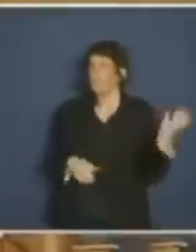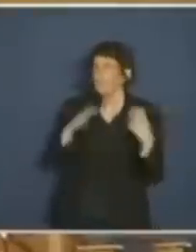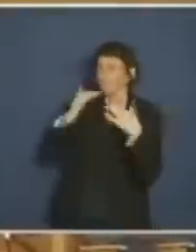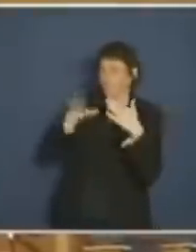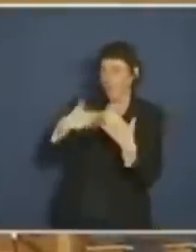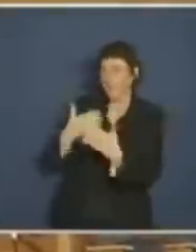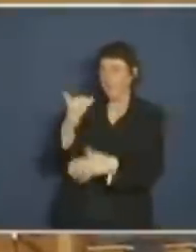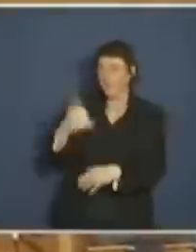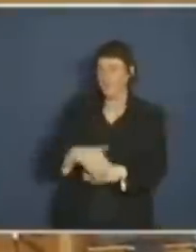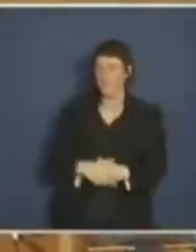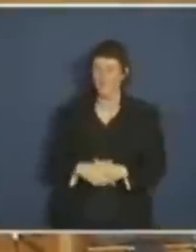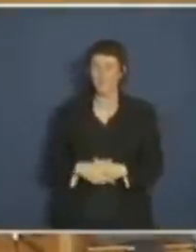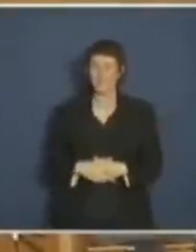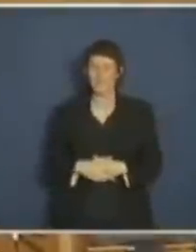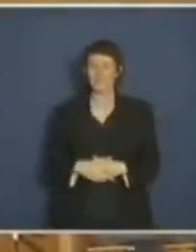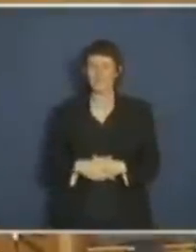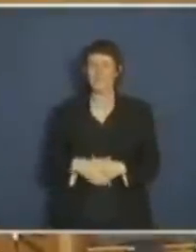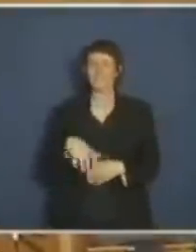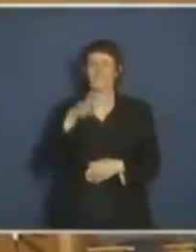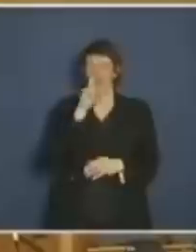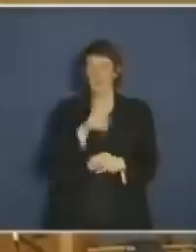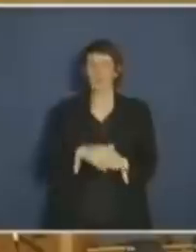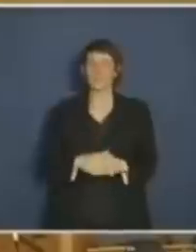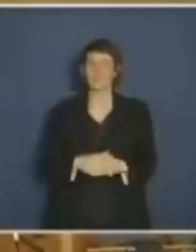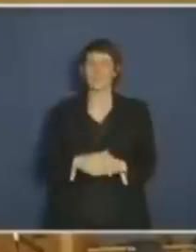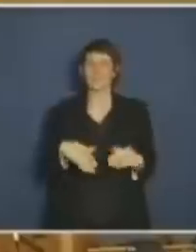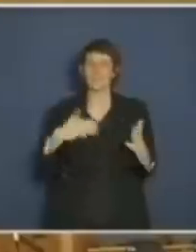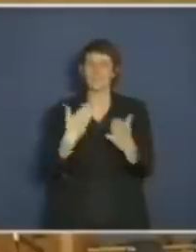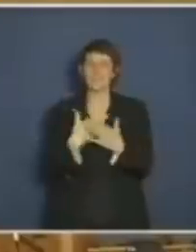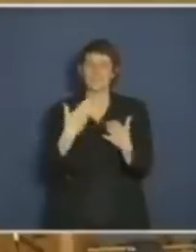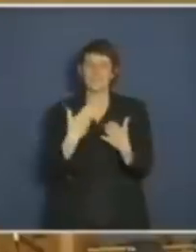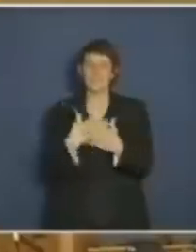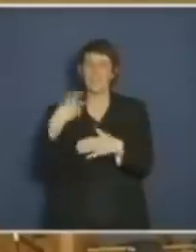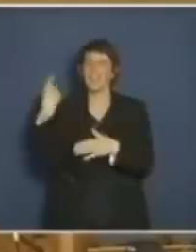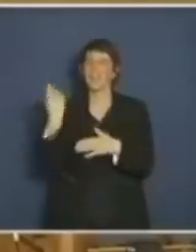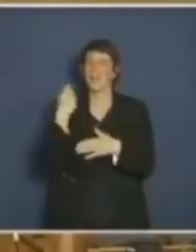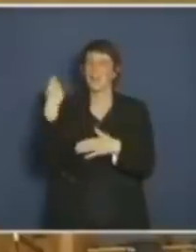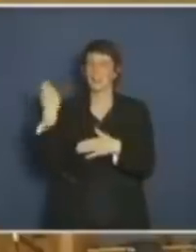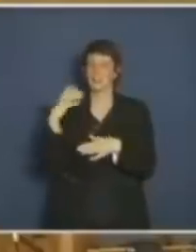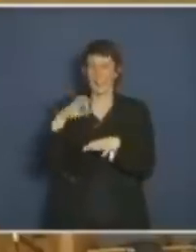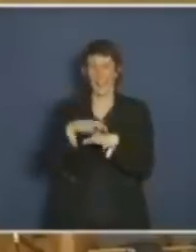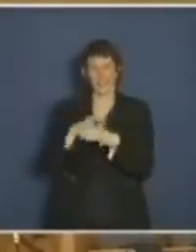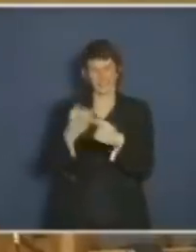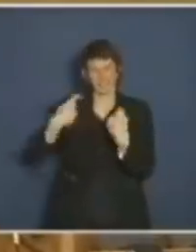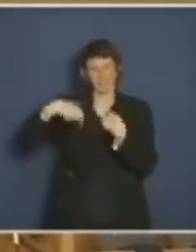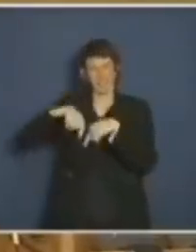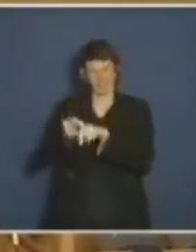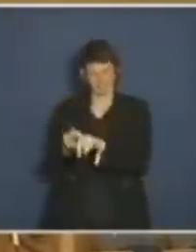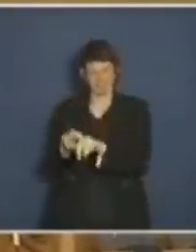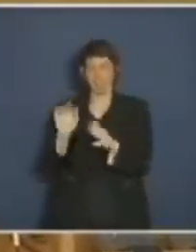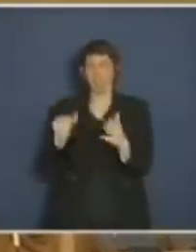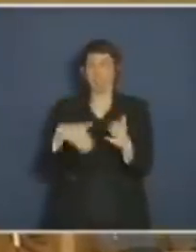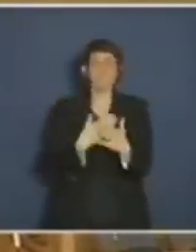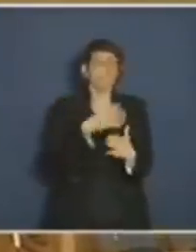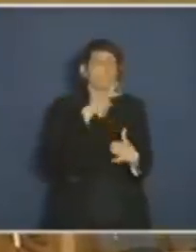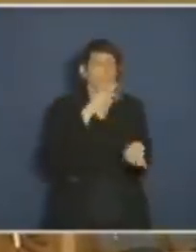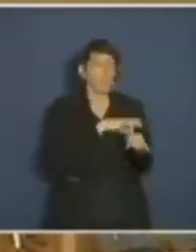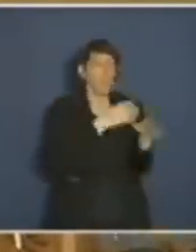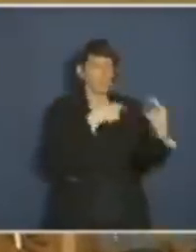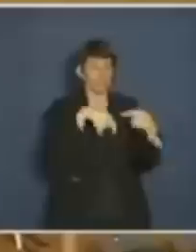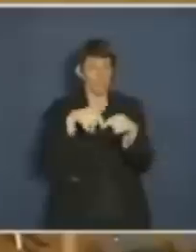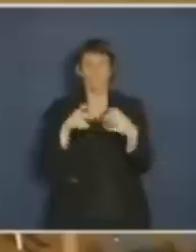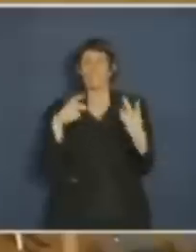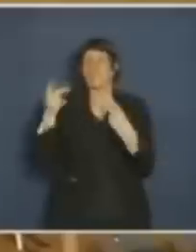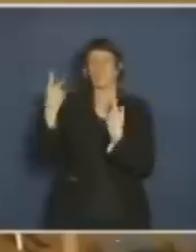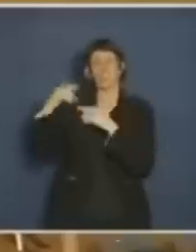Angebot. Nur diese Kampagne über die Arztpraxen, also es gibt ganz viele Arztpraxen in Deutschland, viel mehr als in